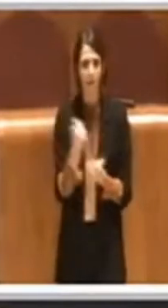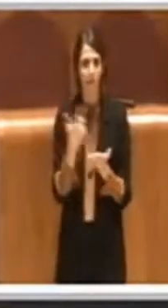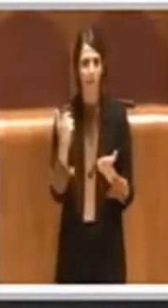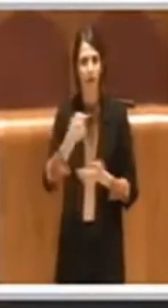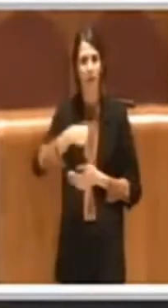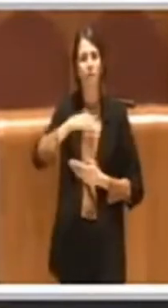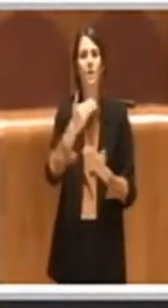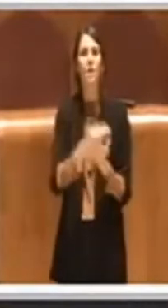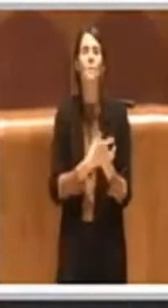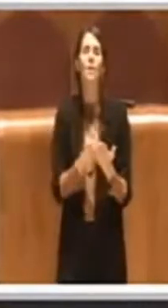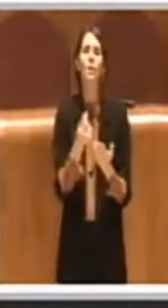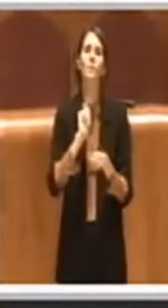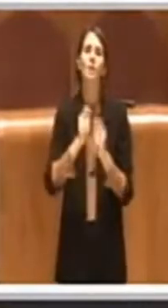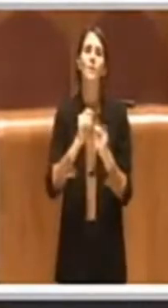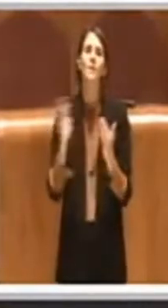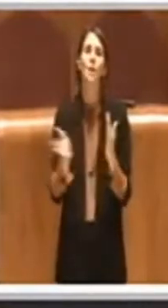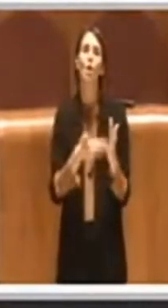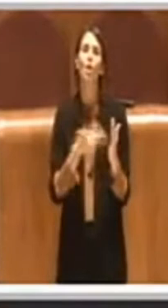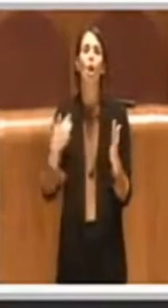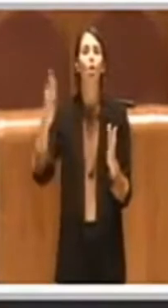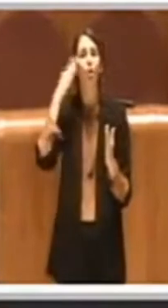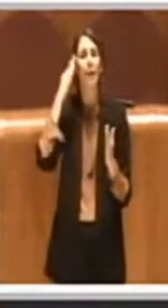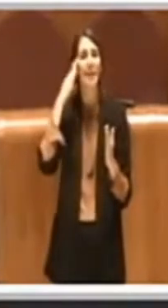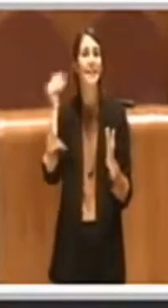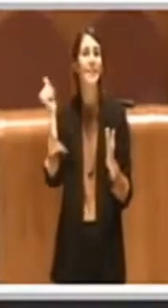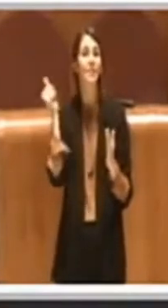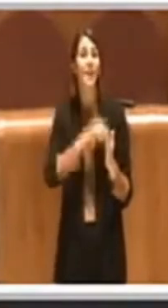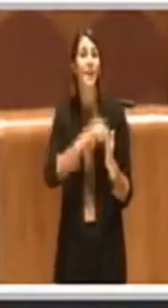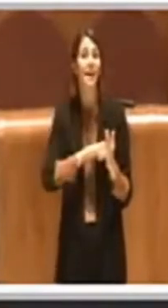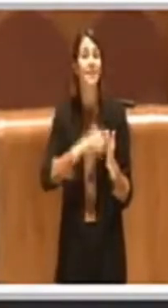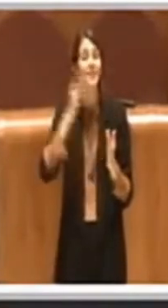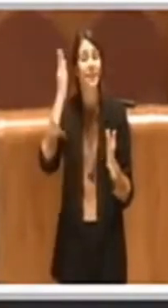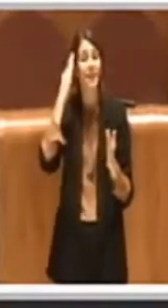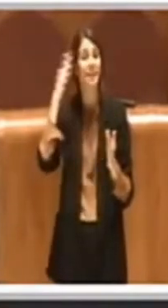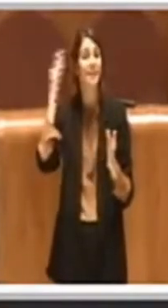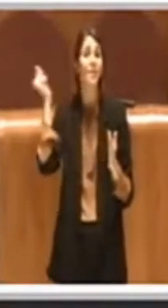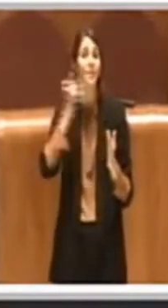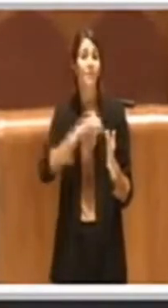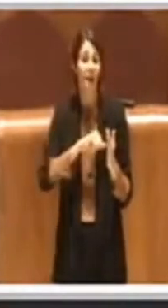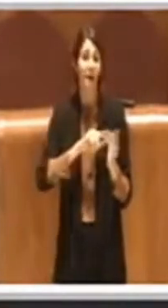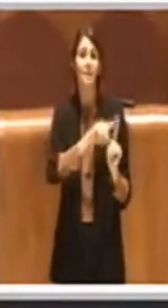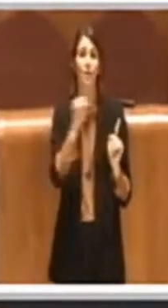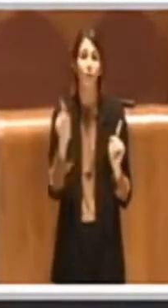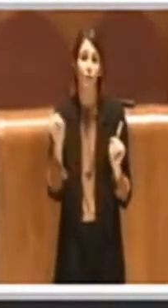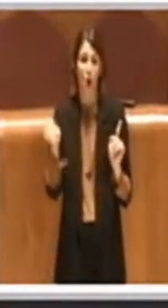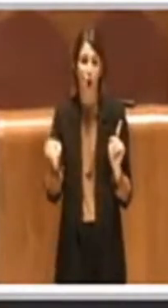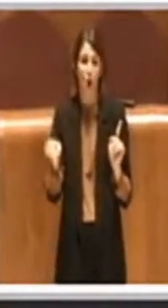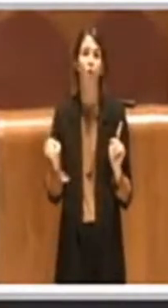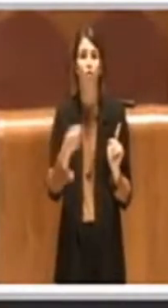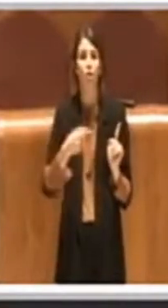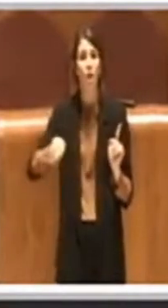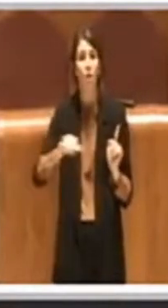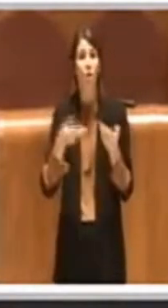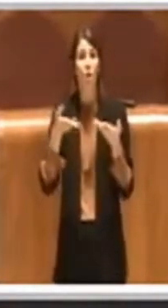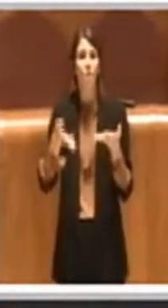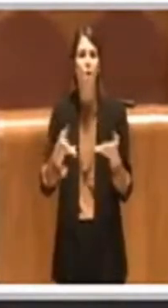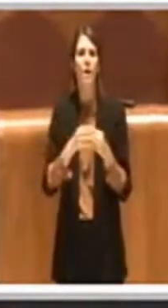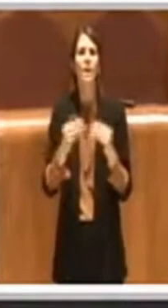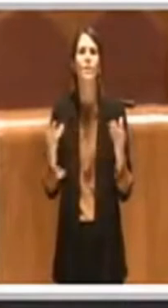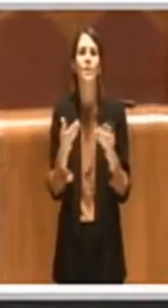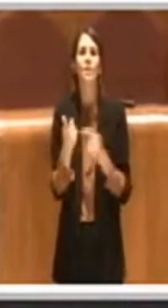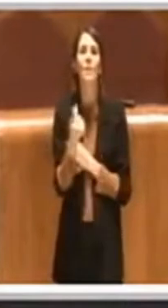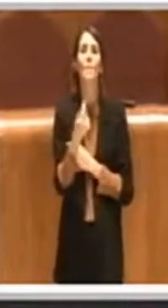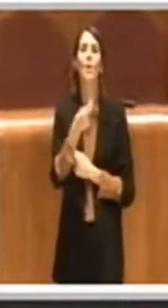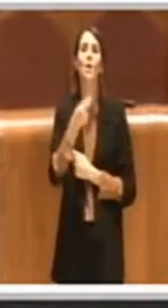piano economico finanziario questi crediti finti finti crediti fino a oggi e adesso stiamo mettendo in moneta